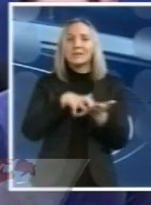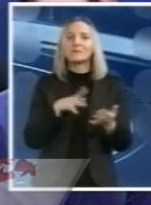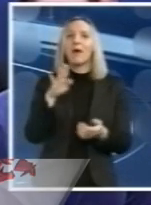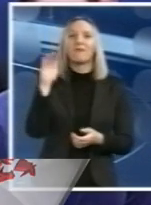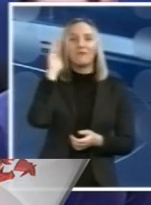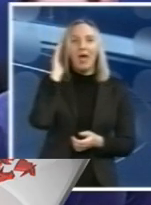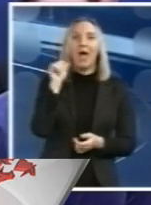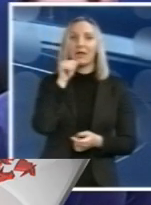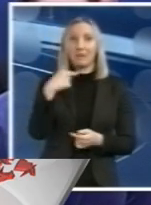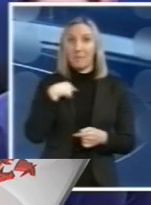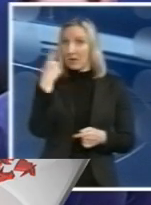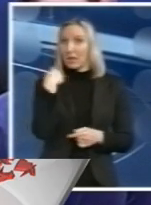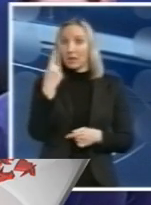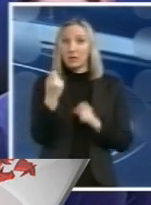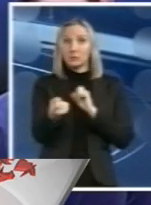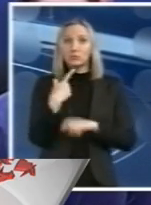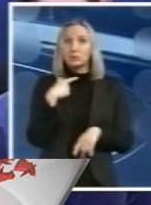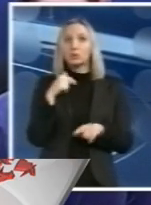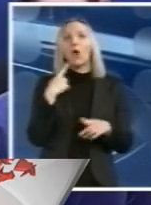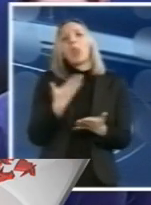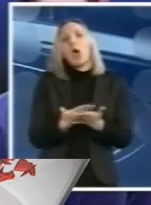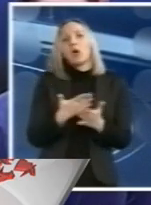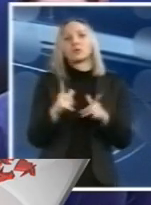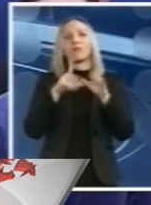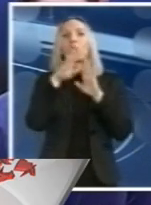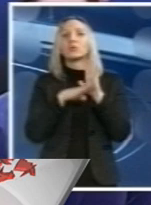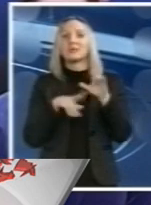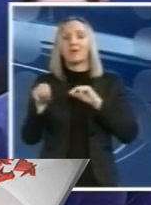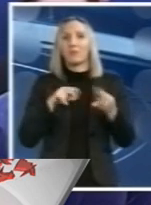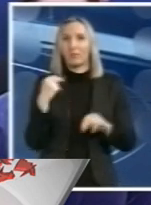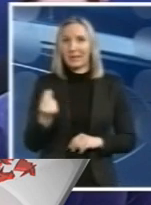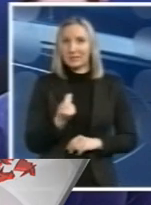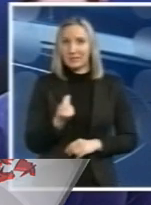meni, a na osnovu Ustava Republike Srbije,